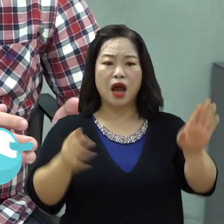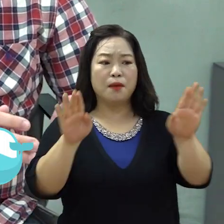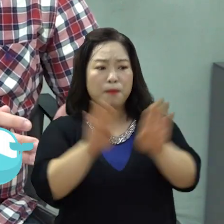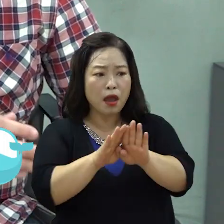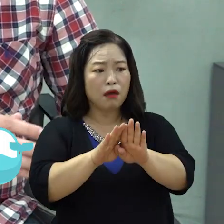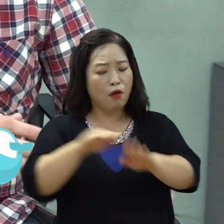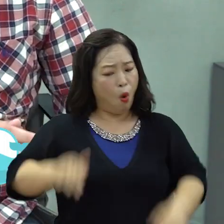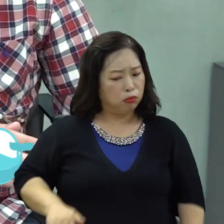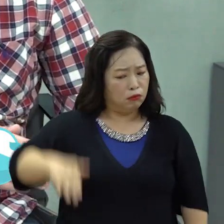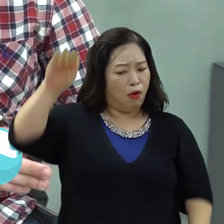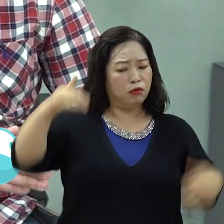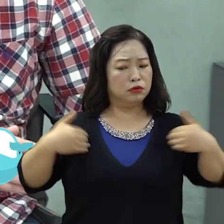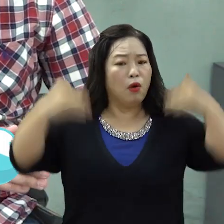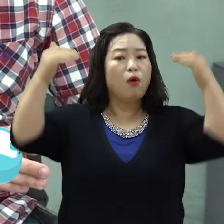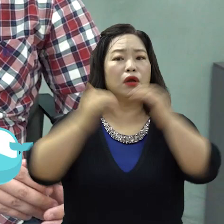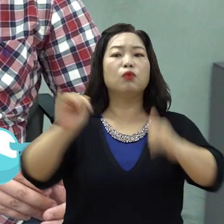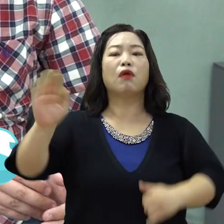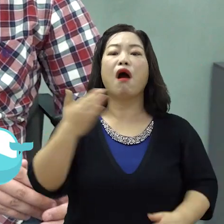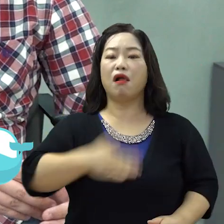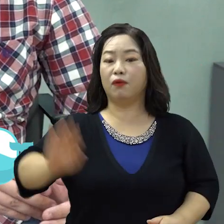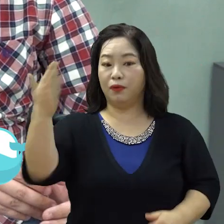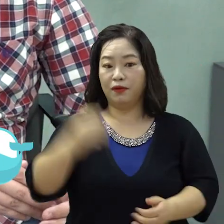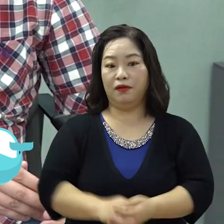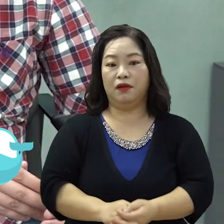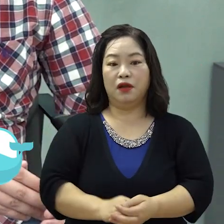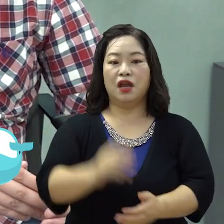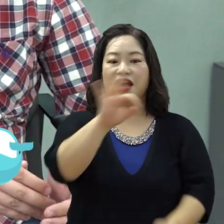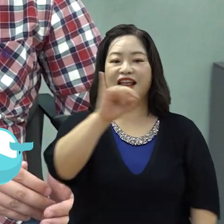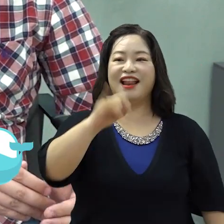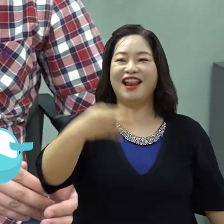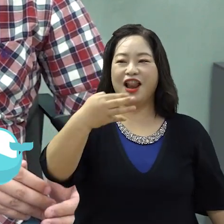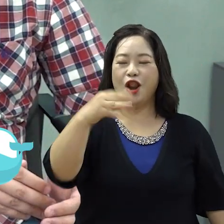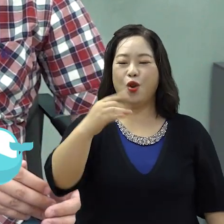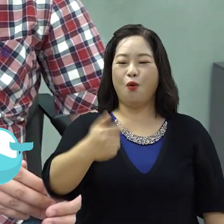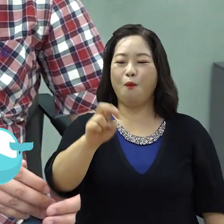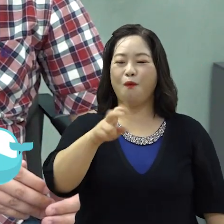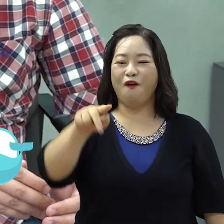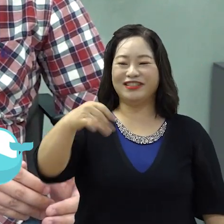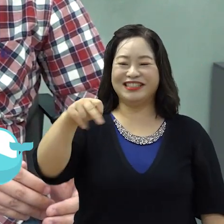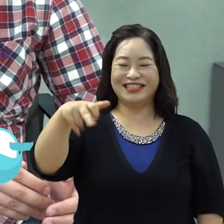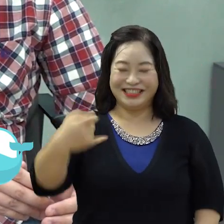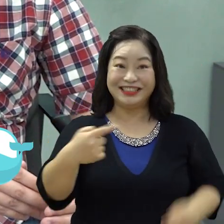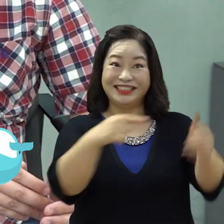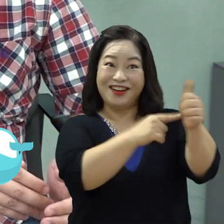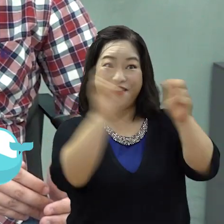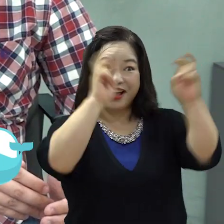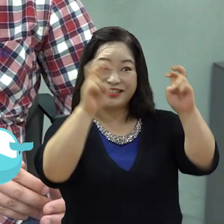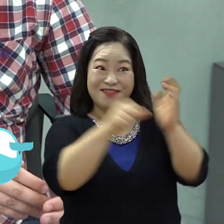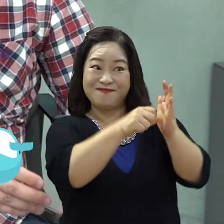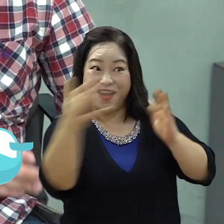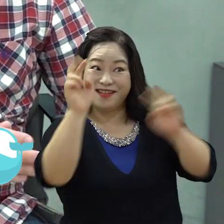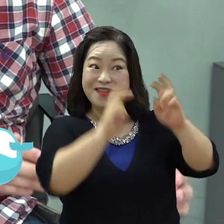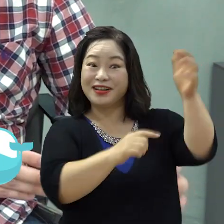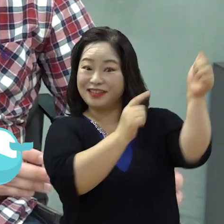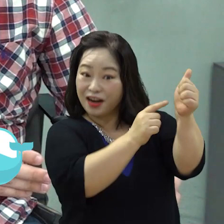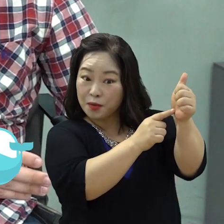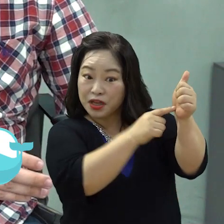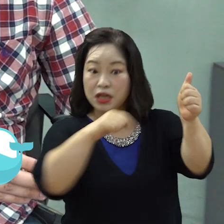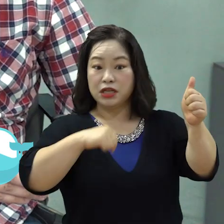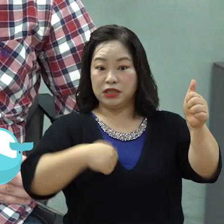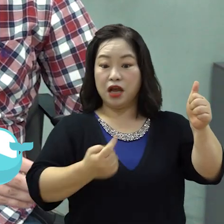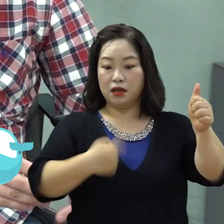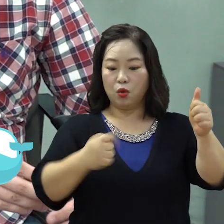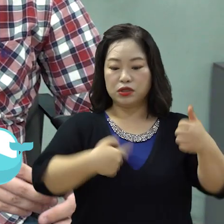자폐를 아시는 분들도 있으시대요. 최근에 일론 머스크가 갑자기 알 수 없는 행동을 한 것이 원인이 일론 머스크가